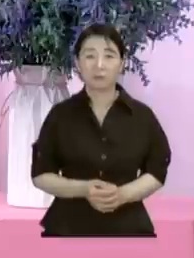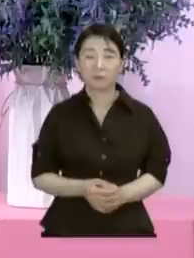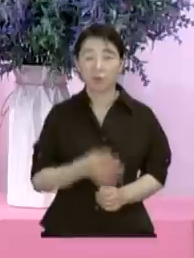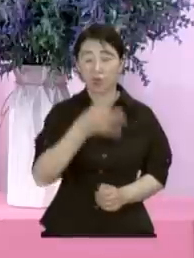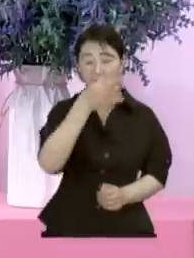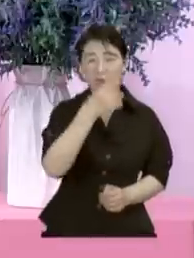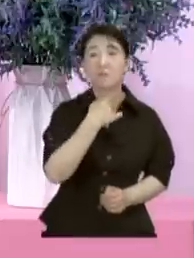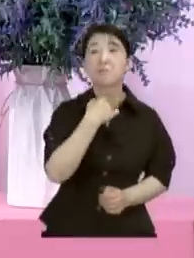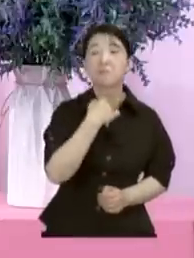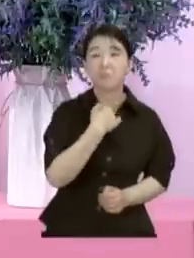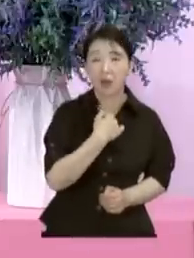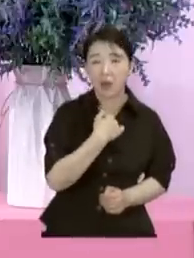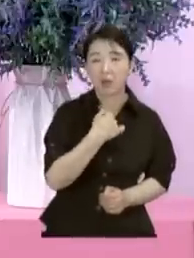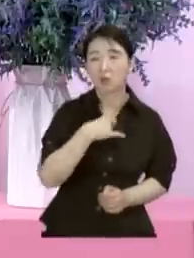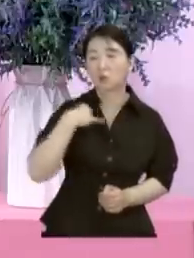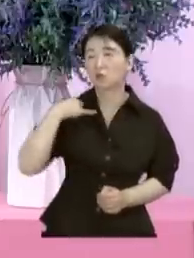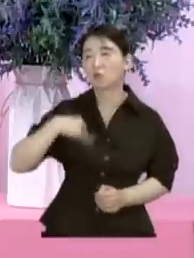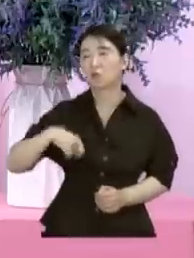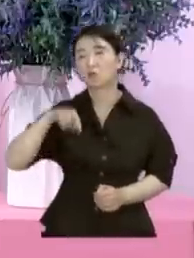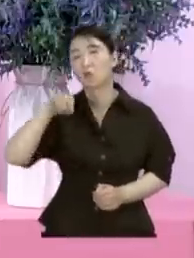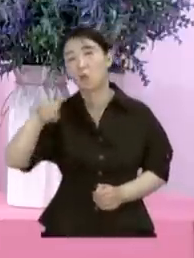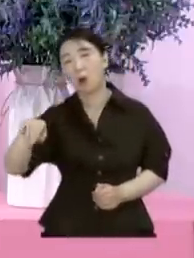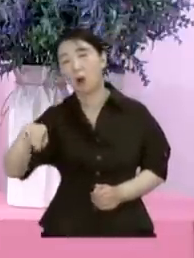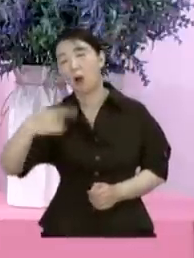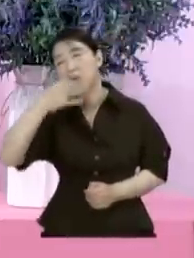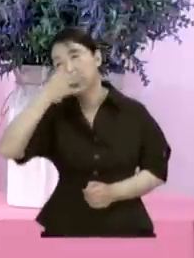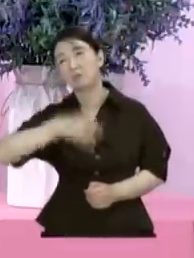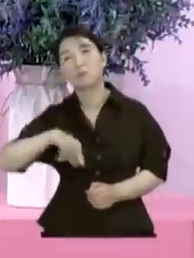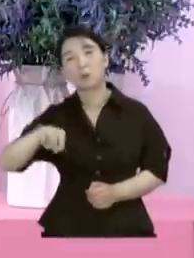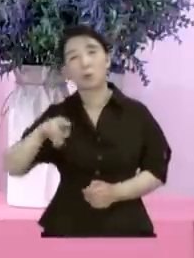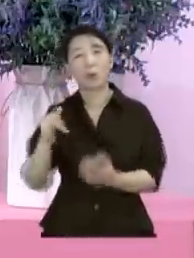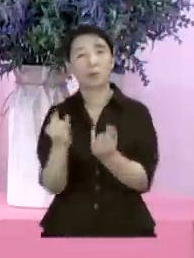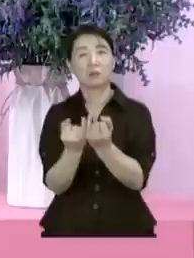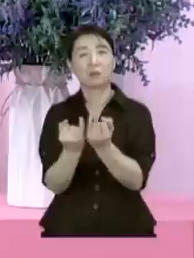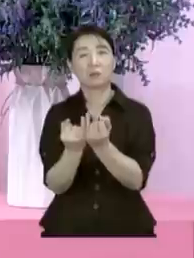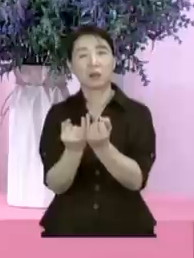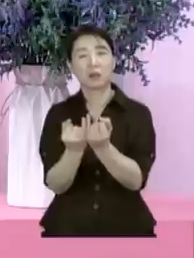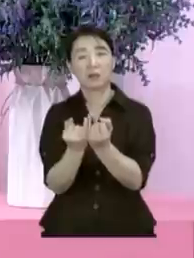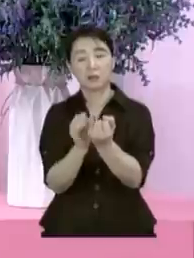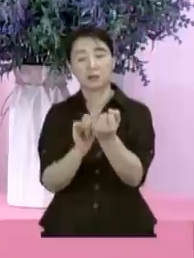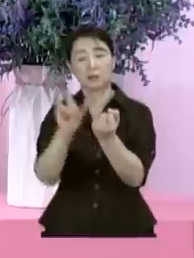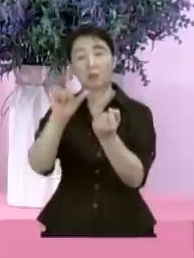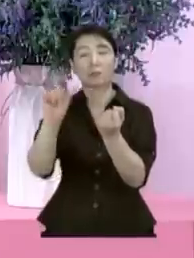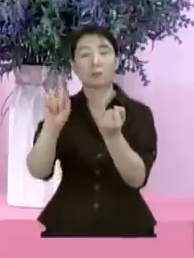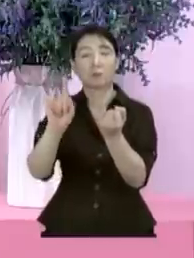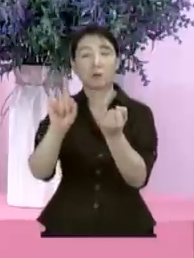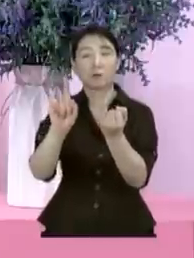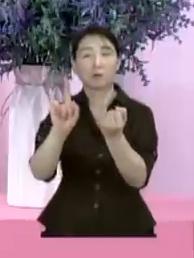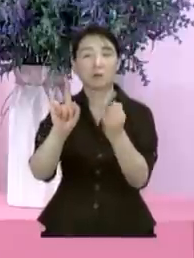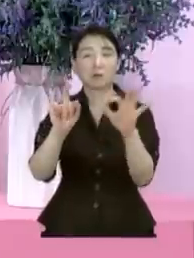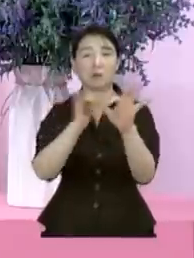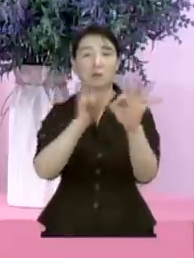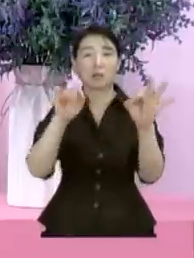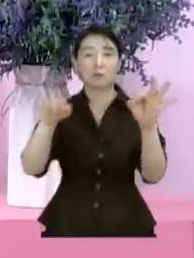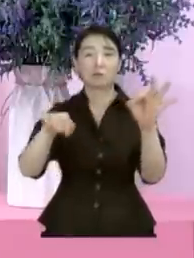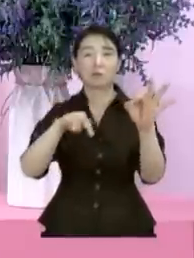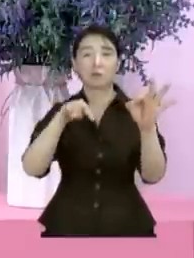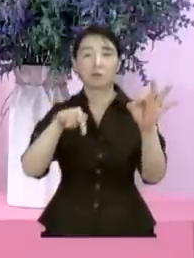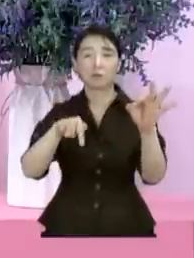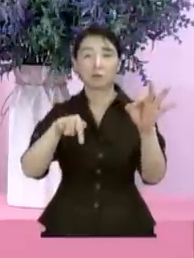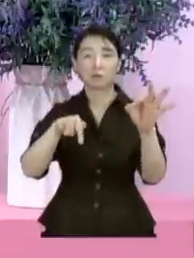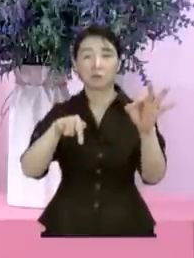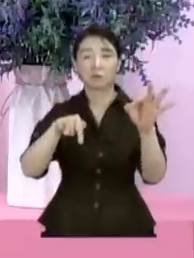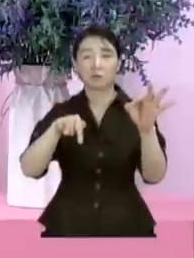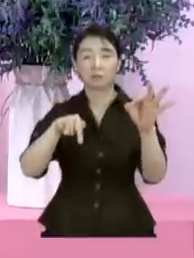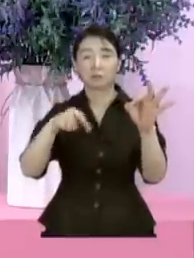와서 예. 또 고난의 삶을 살아요. 그쵸. 특히 여성분들은 10명 중에 한